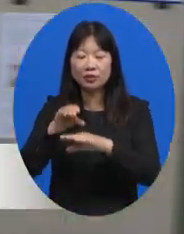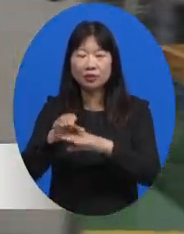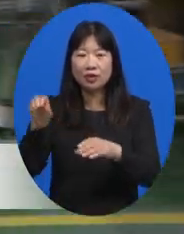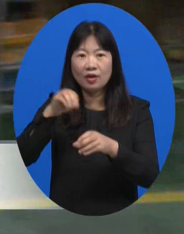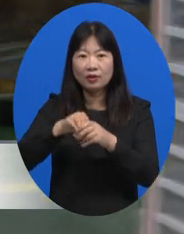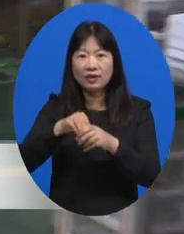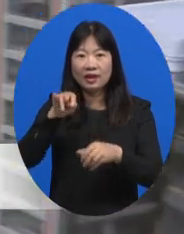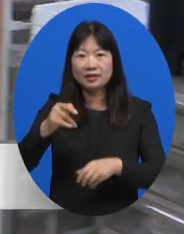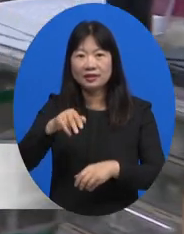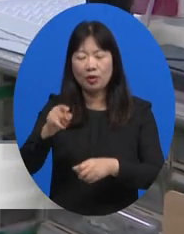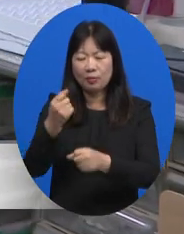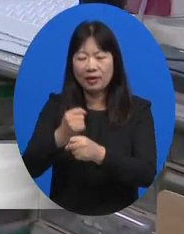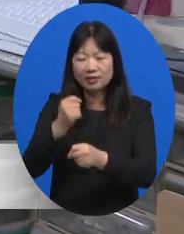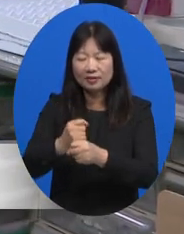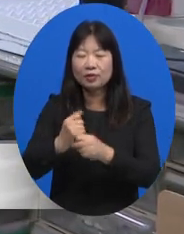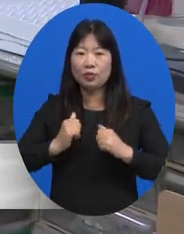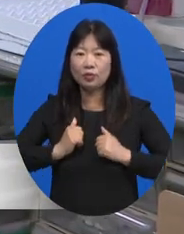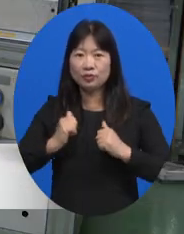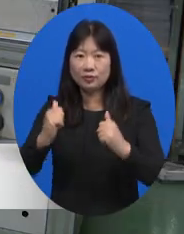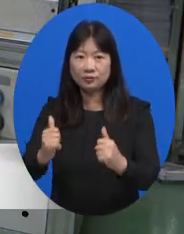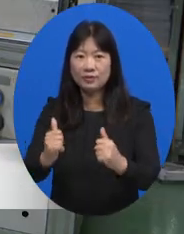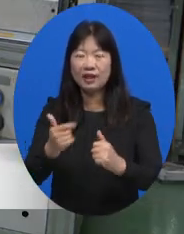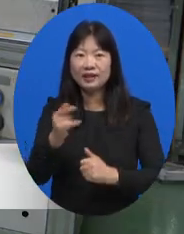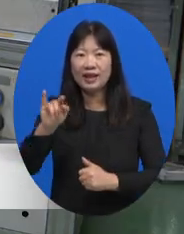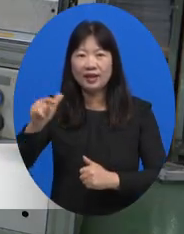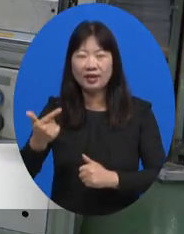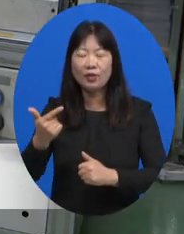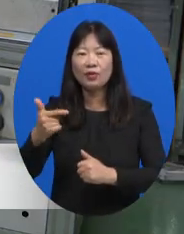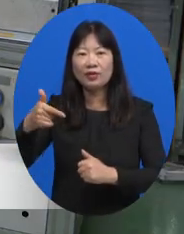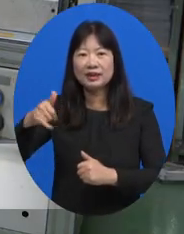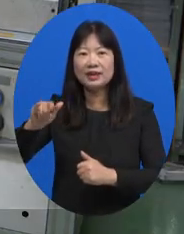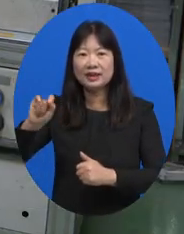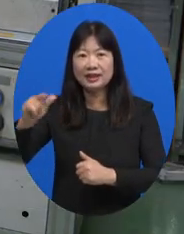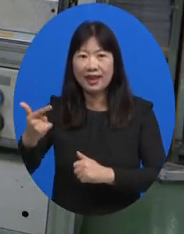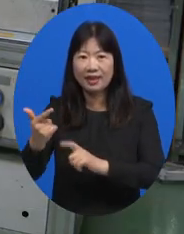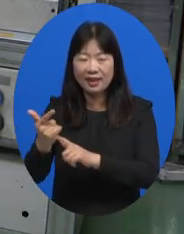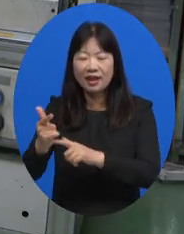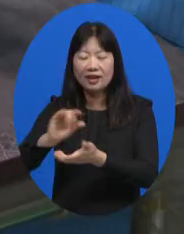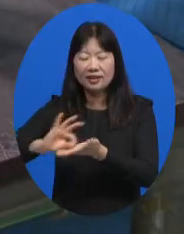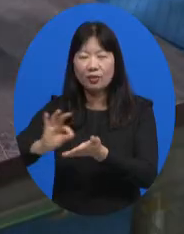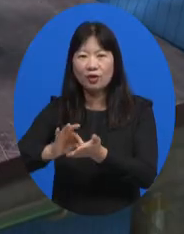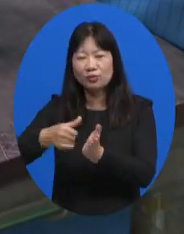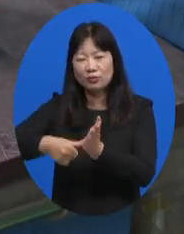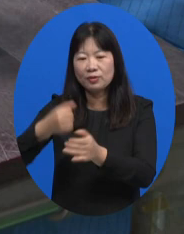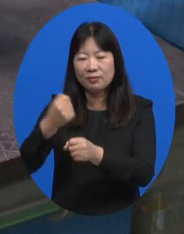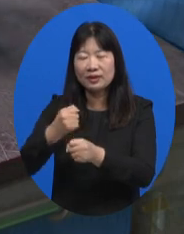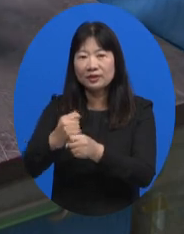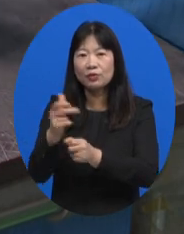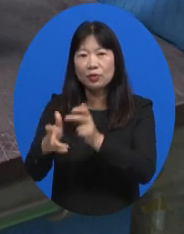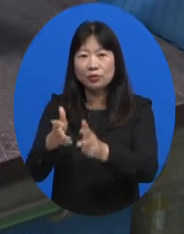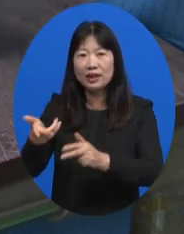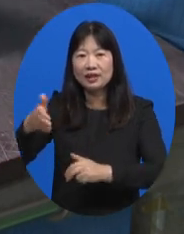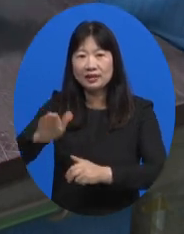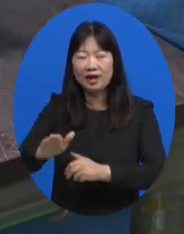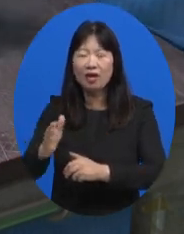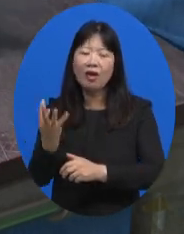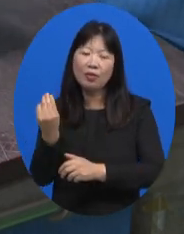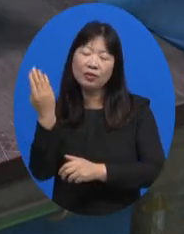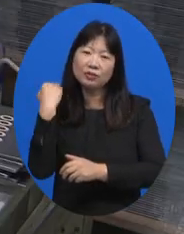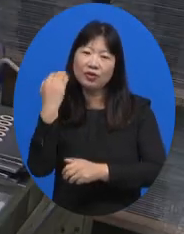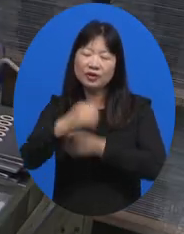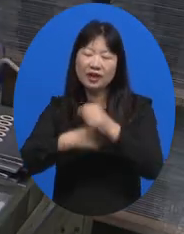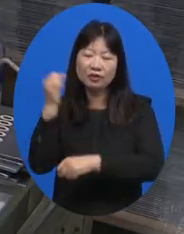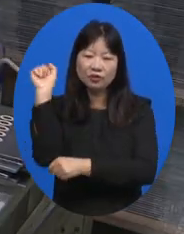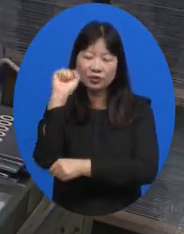자동차에 들어가는 센서 제조가 한창입니다. 내연기관차에 사용되는 부품을 생산하는 업체인데 얼마 전부터 자율주행차